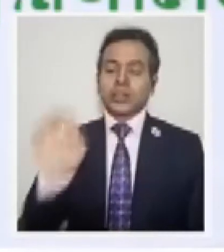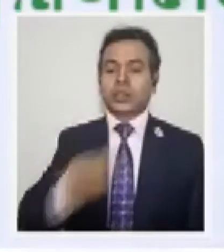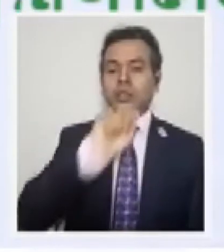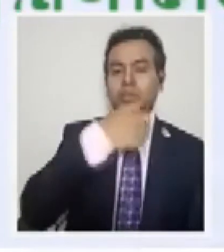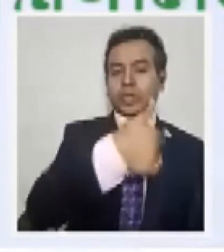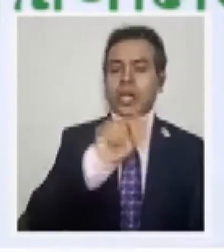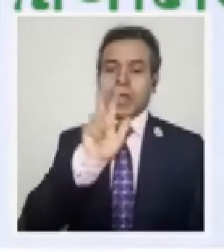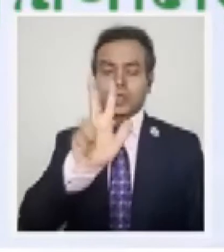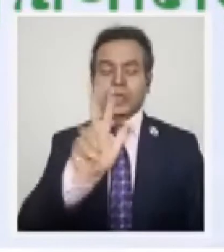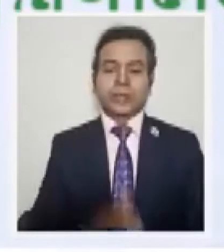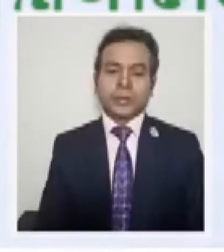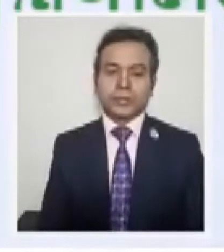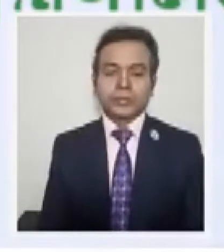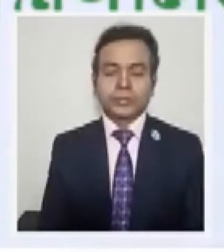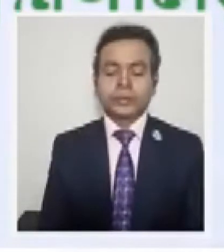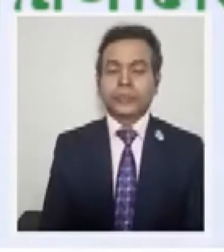21,04,534টি, বর্তমানে মজুত আছে